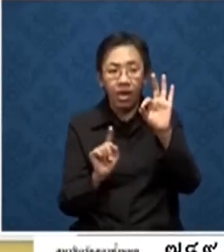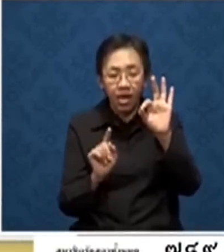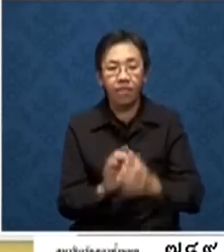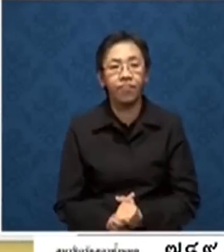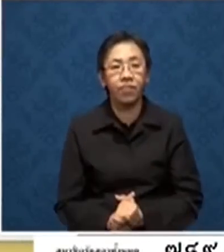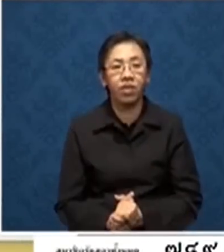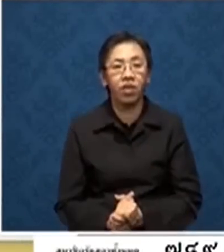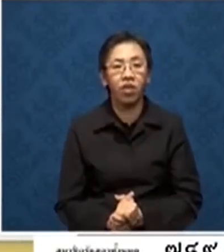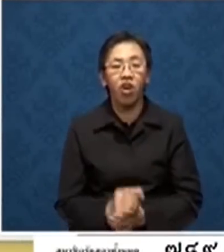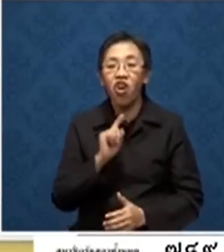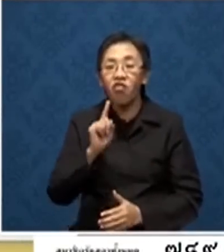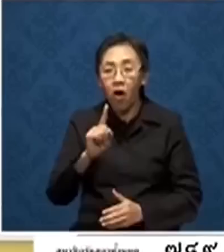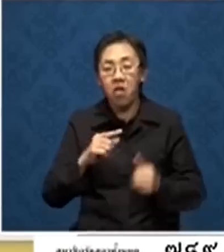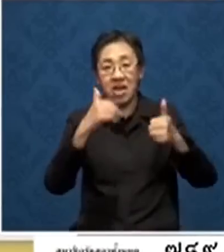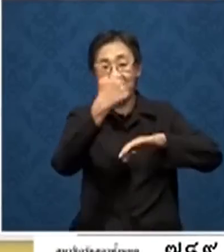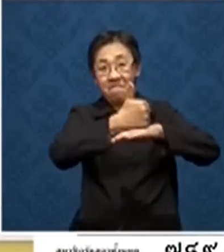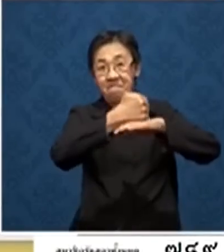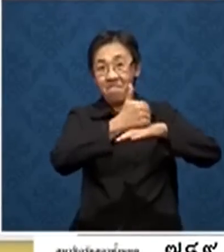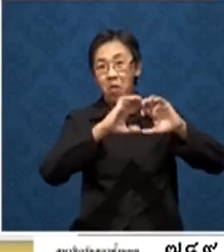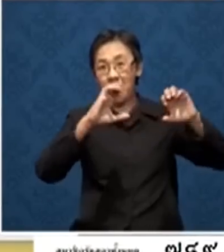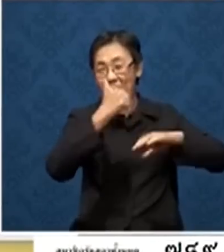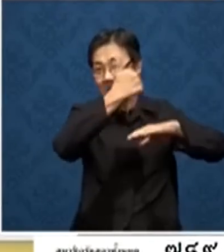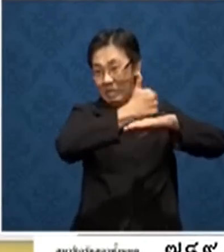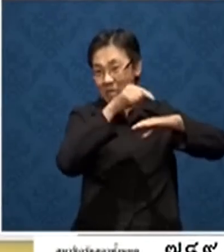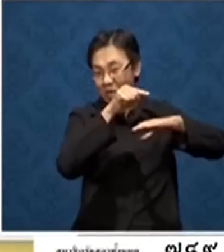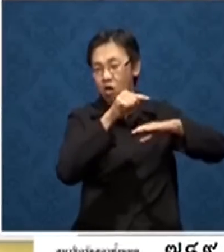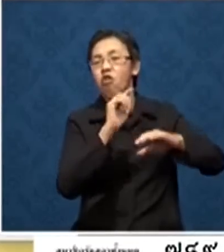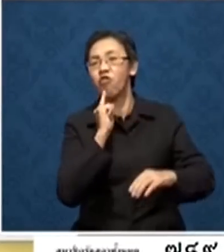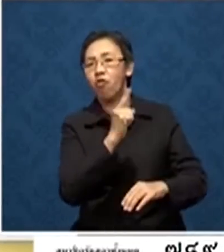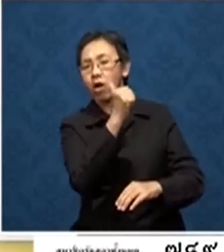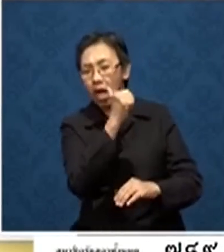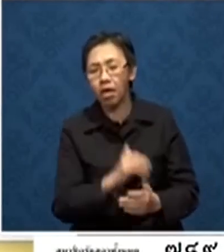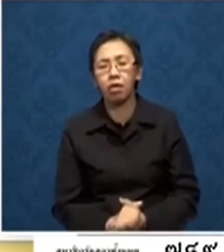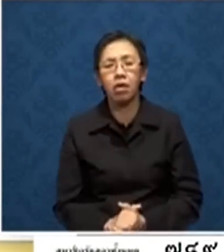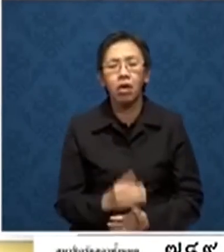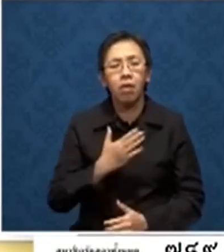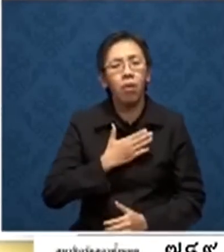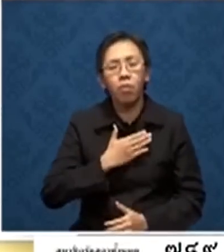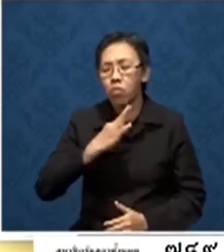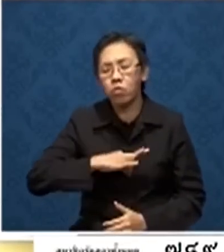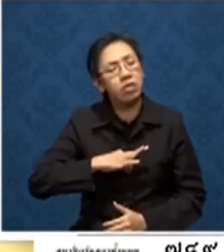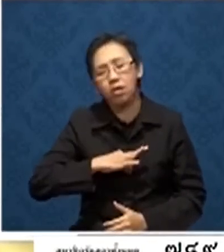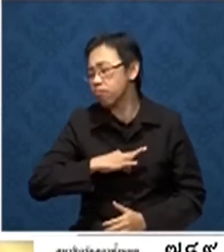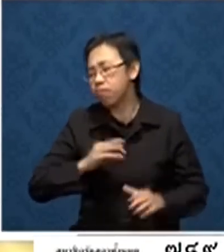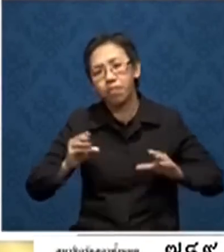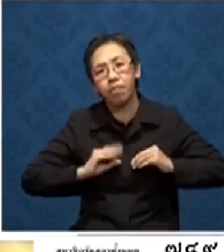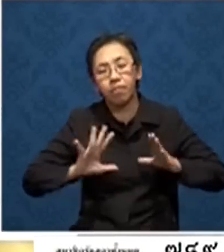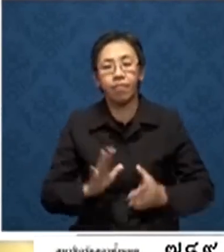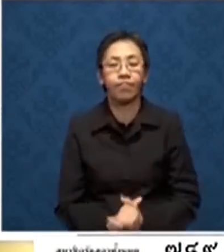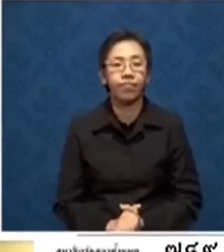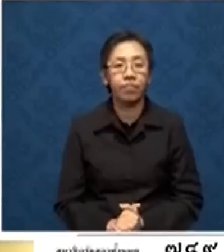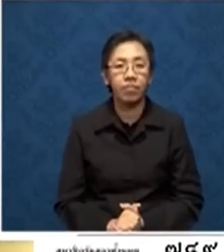ฟ้องผู้เป็นประมุขของรัฐได้อันนี้แหละครับเป็นสิ่งที่รับไม่ได้จริงๆ